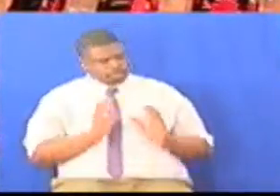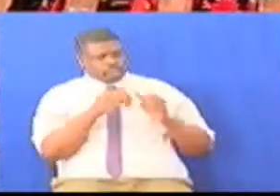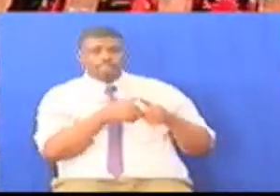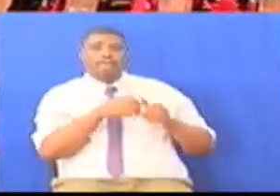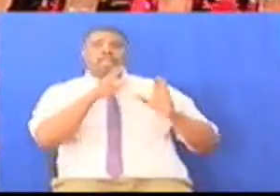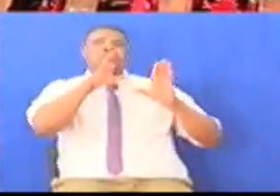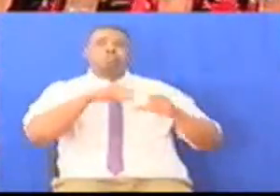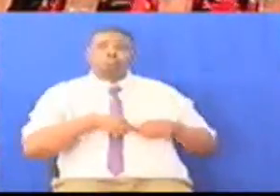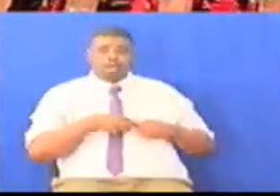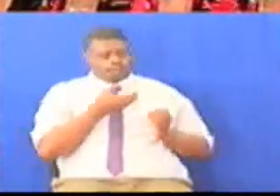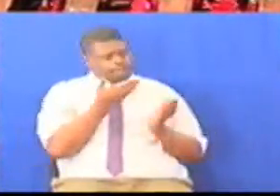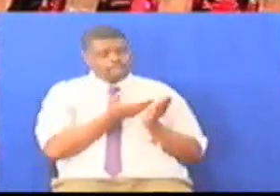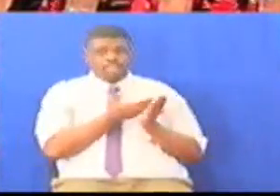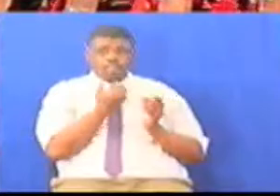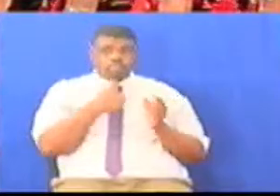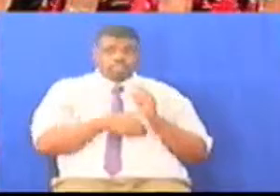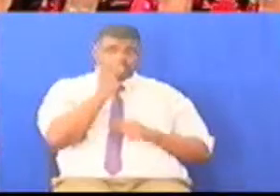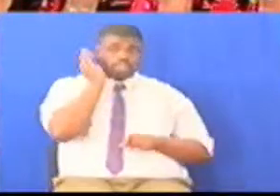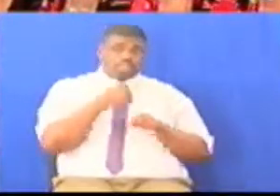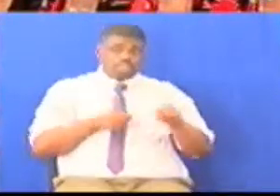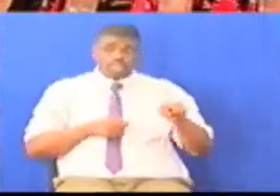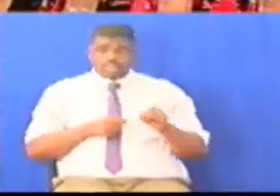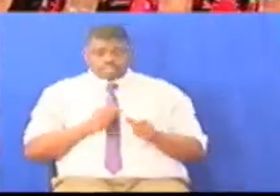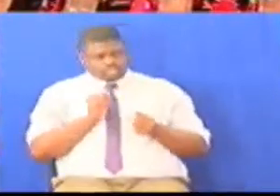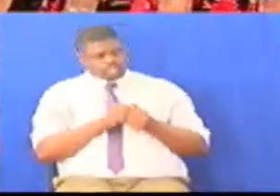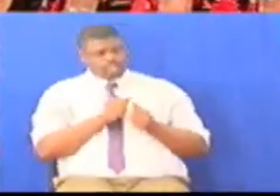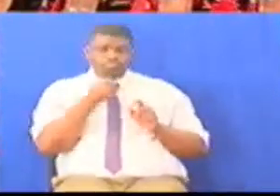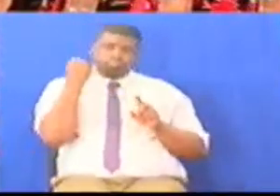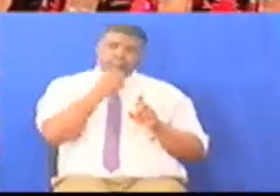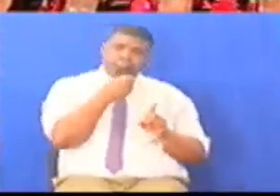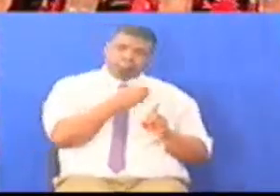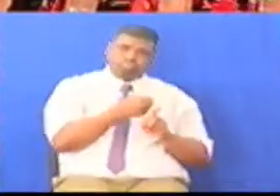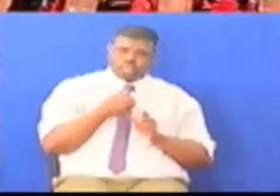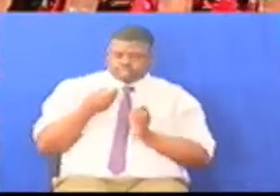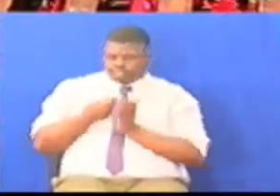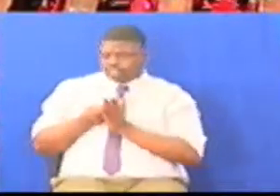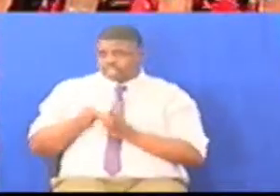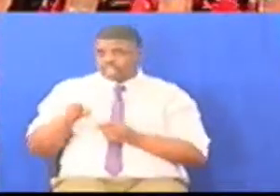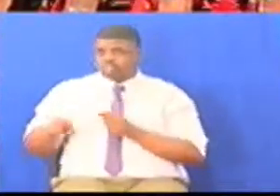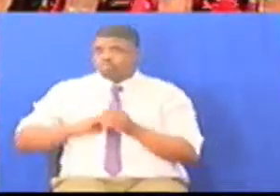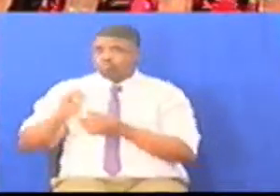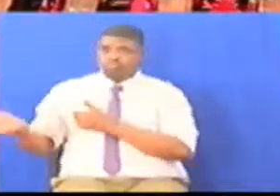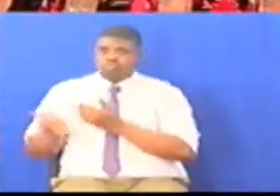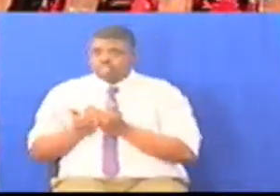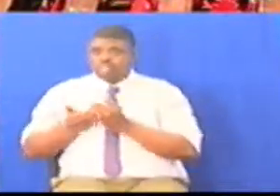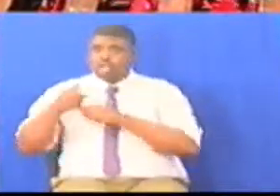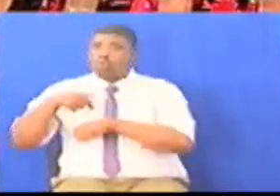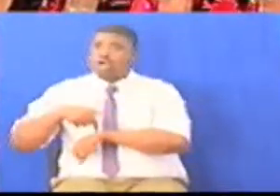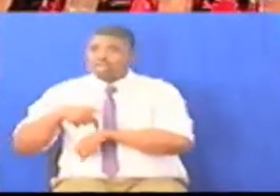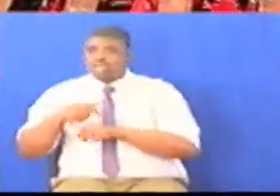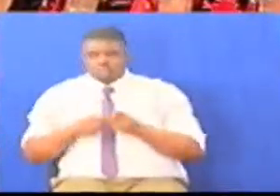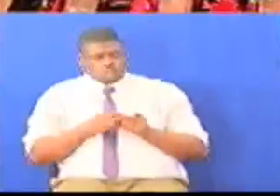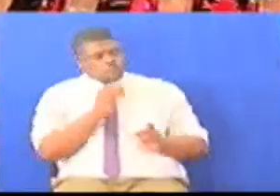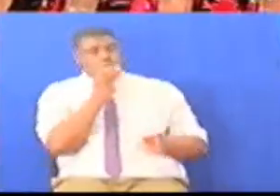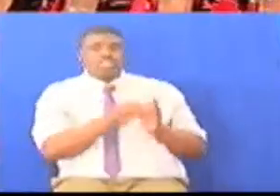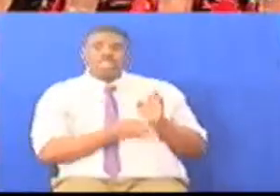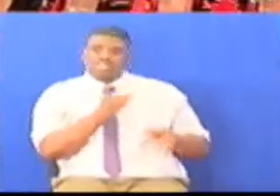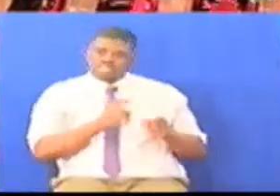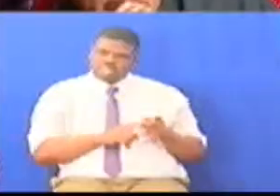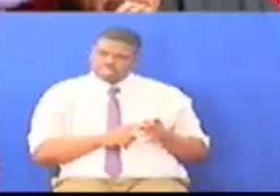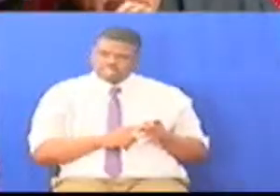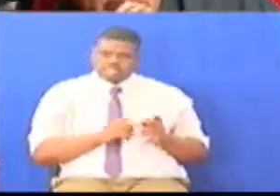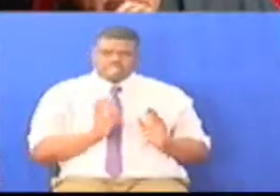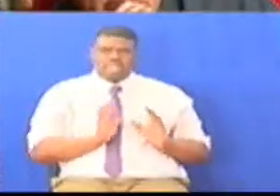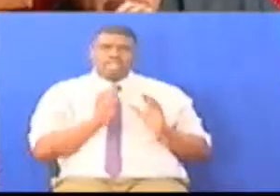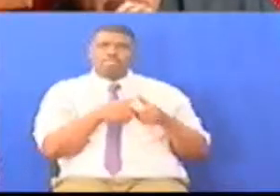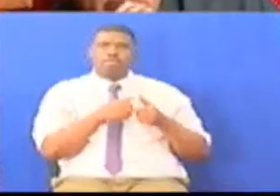mapendekezo haya ya serikali. Jambo la kusisitiza ni kuhakikisha fedha hizo zinarejeshwa kwa wakati na kwa usahihi. Aidha, kamati